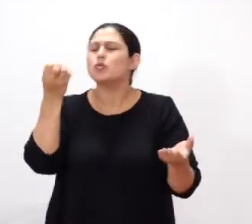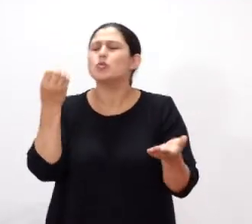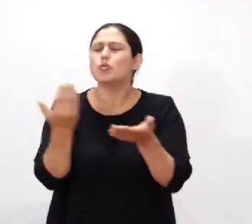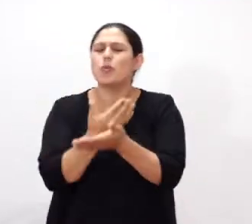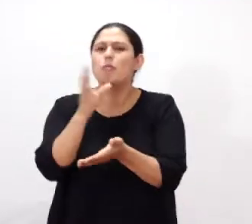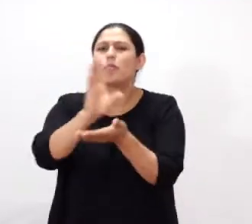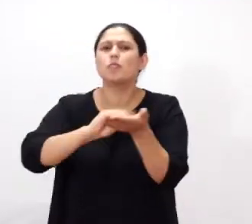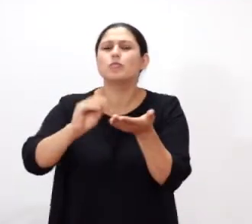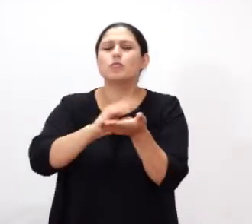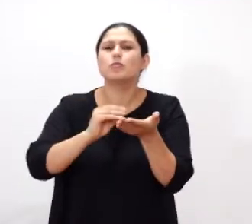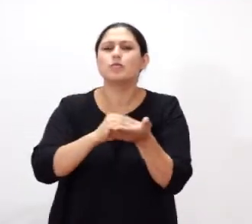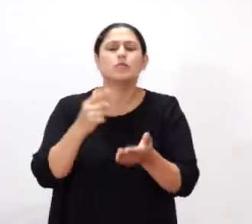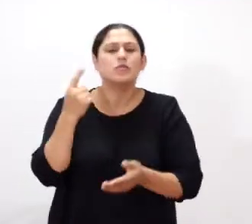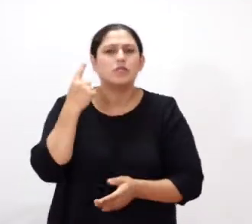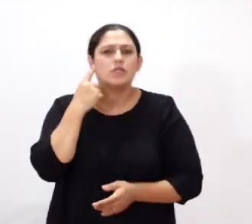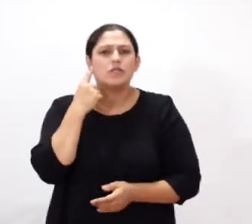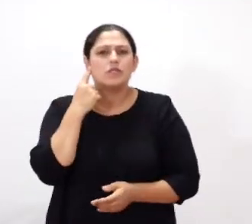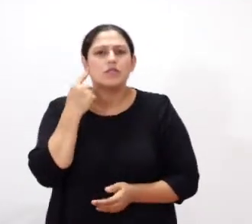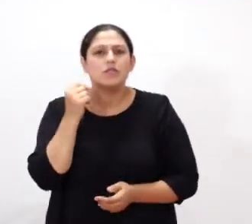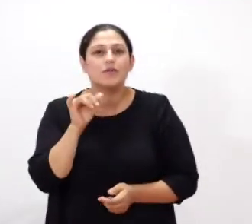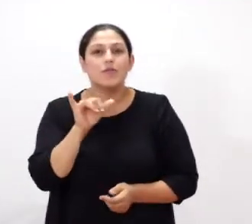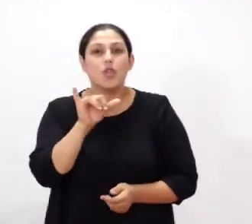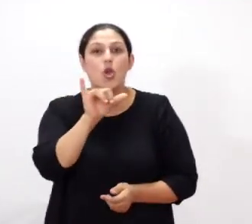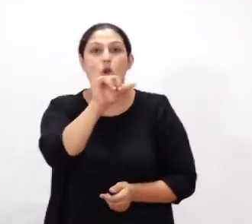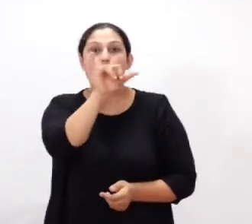باری دیگر تلفظ کن